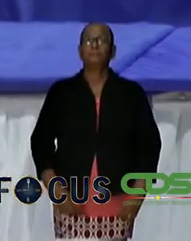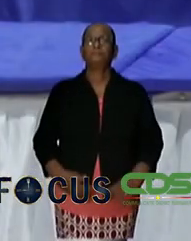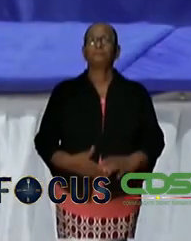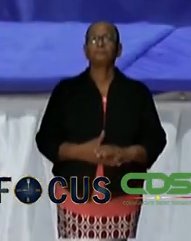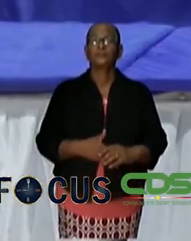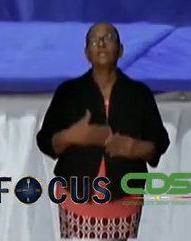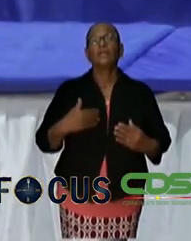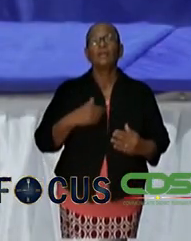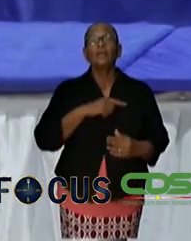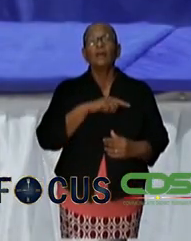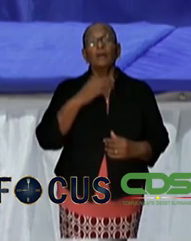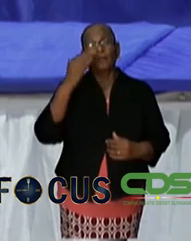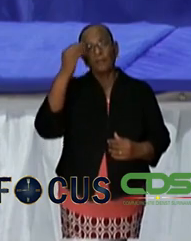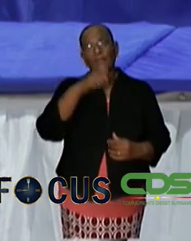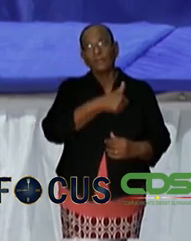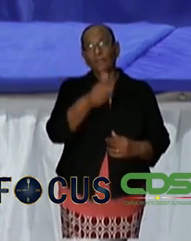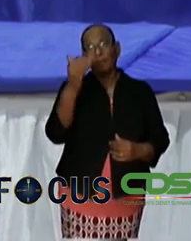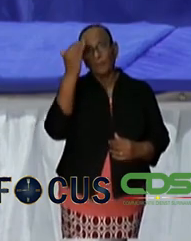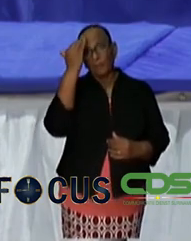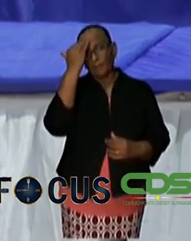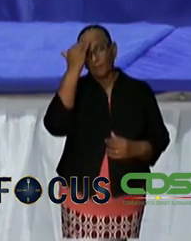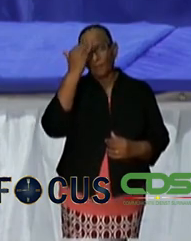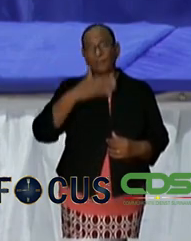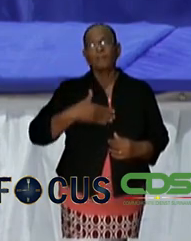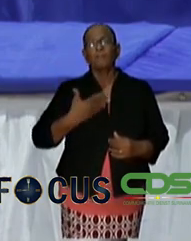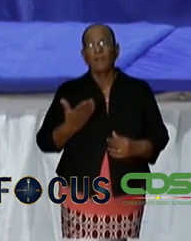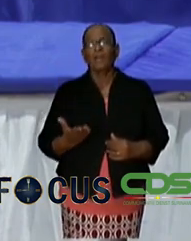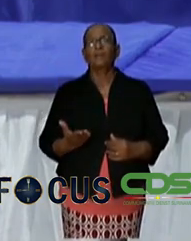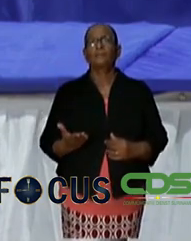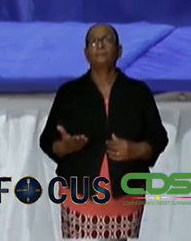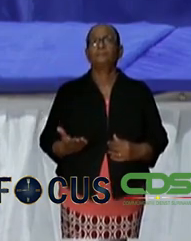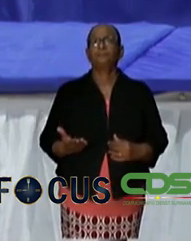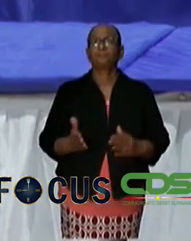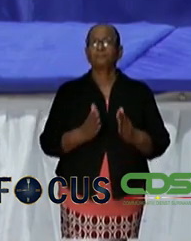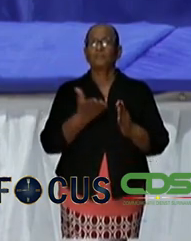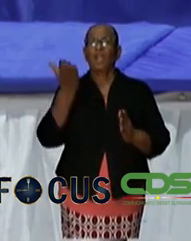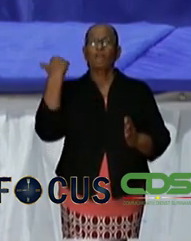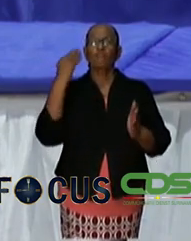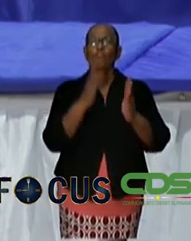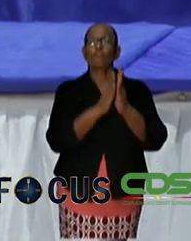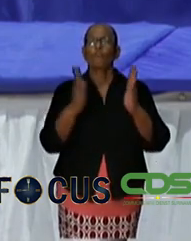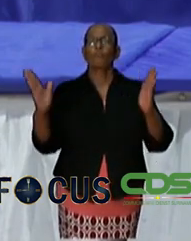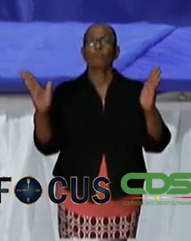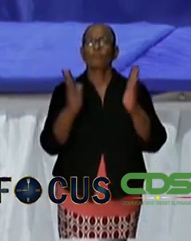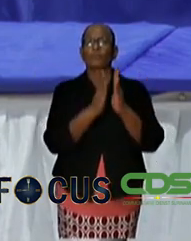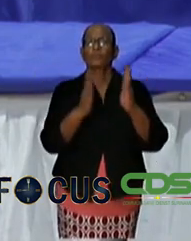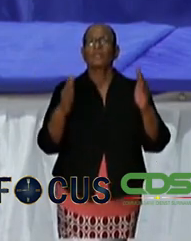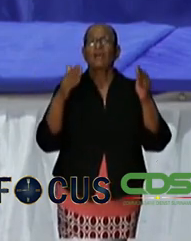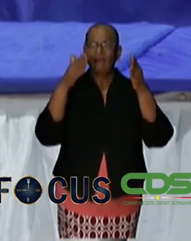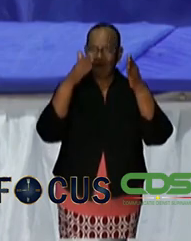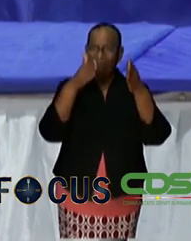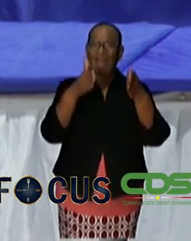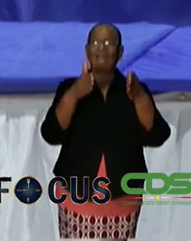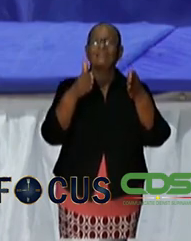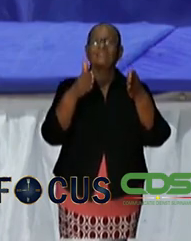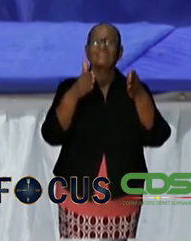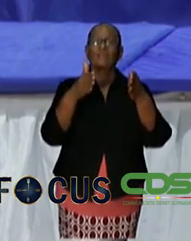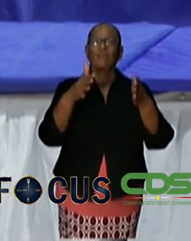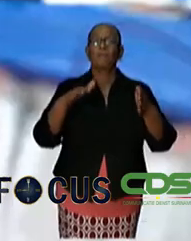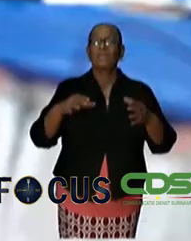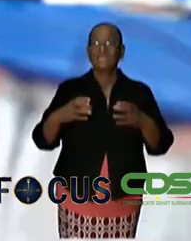U mag weten dat we de afgelopen periode bij zeker dit aandachtspunt met de